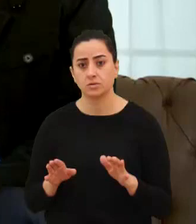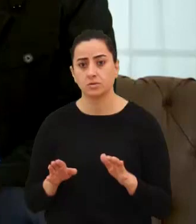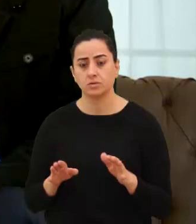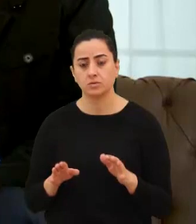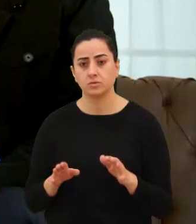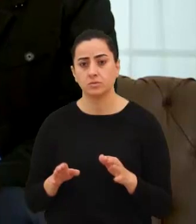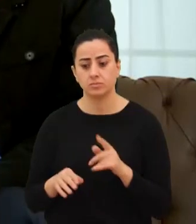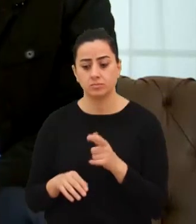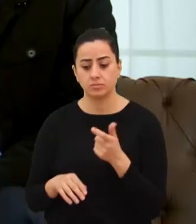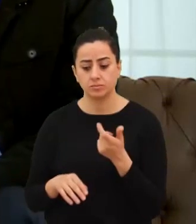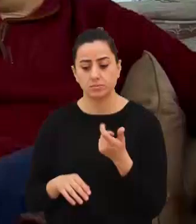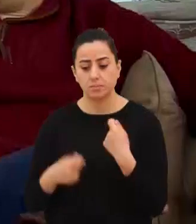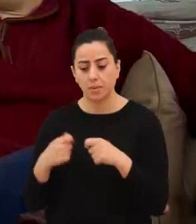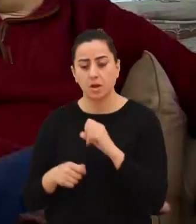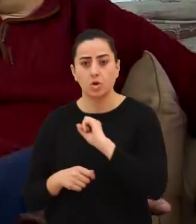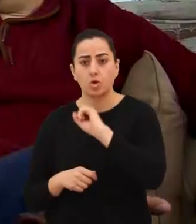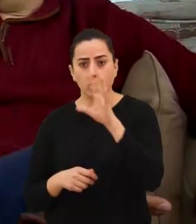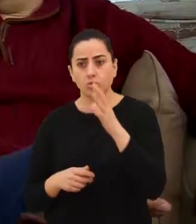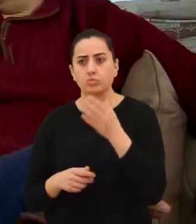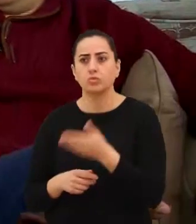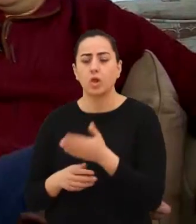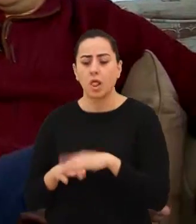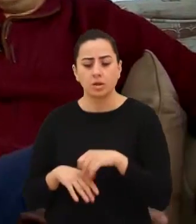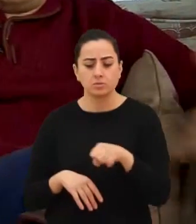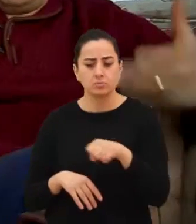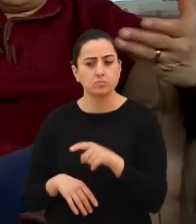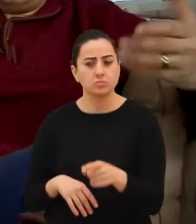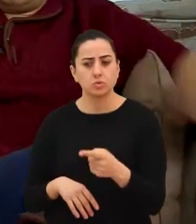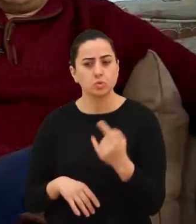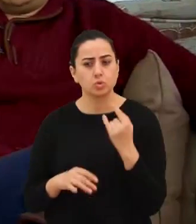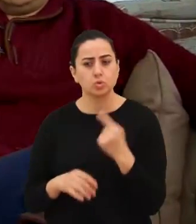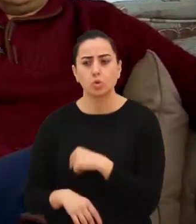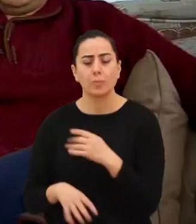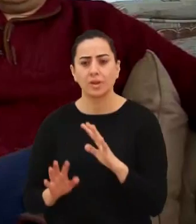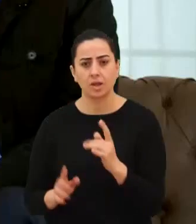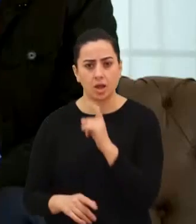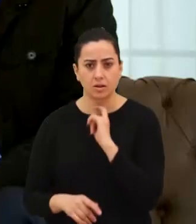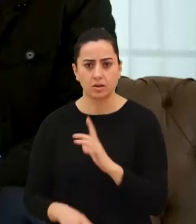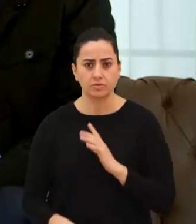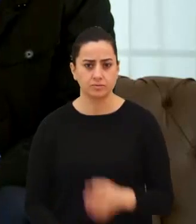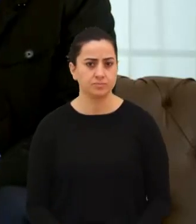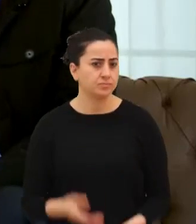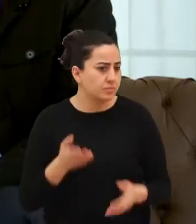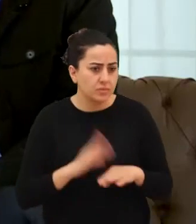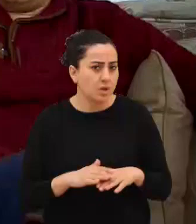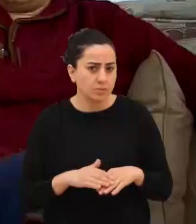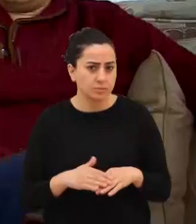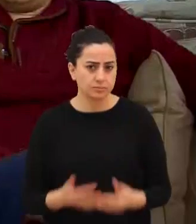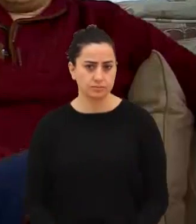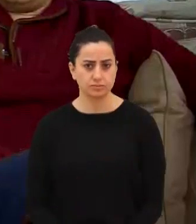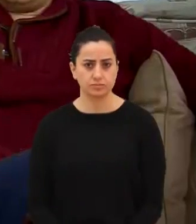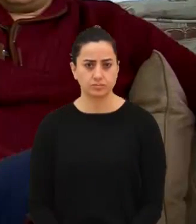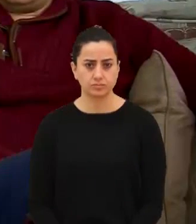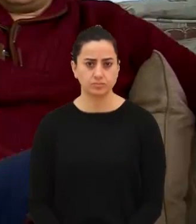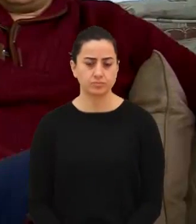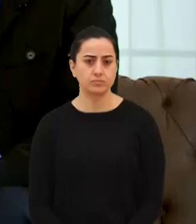para olsa böyle bankadan transfer edilirdi. Bu hiç normal bir şey değil yani. Peki ne yapacağız baba?